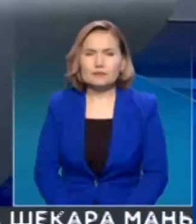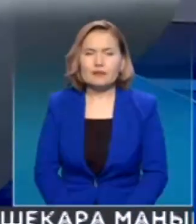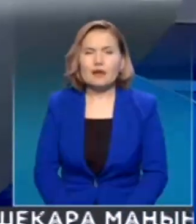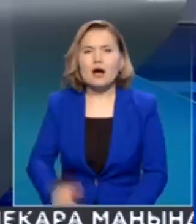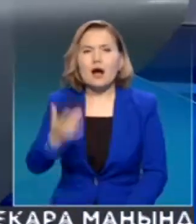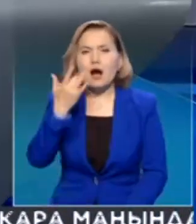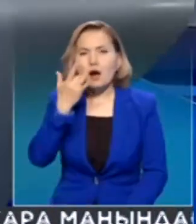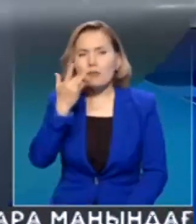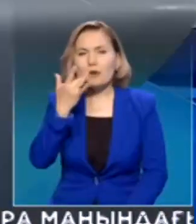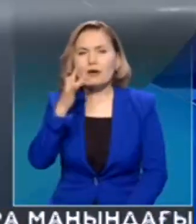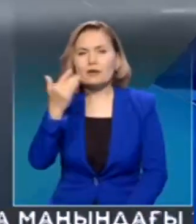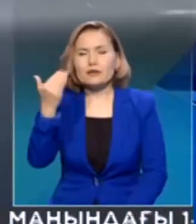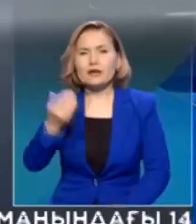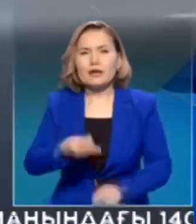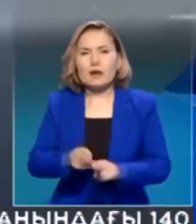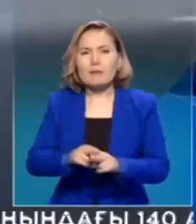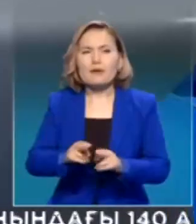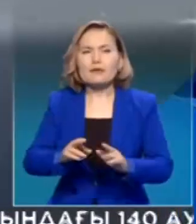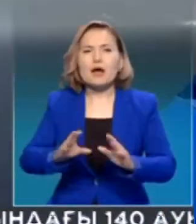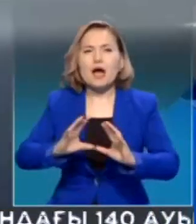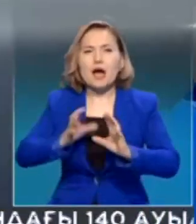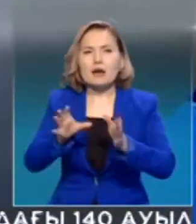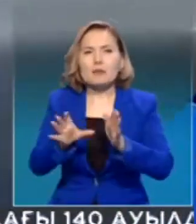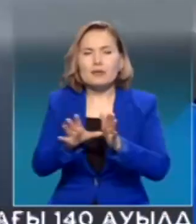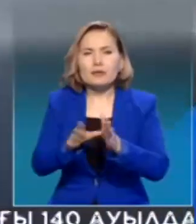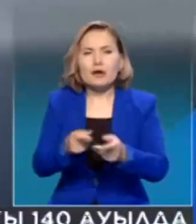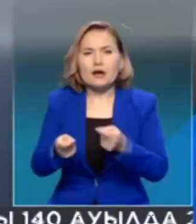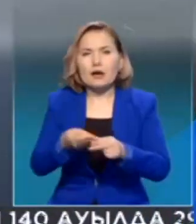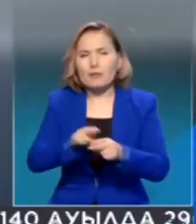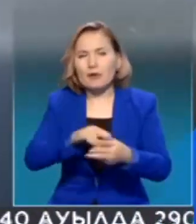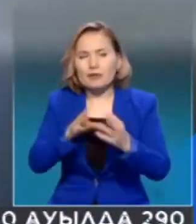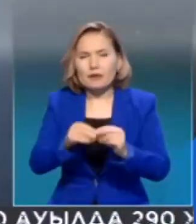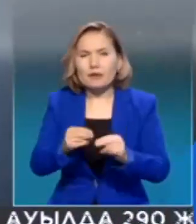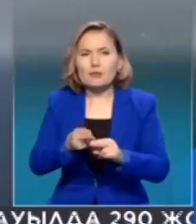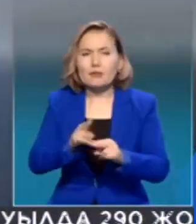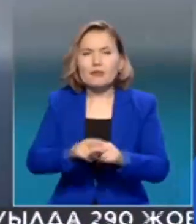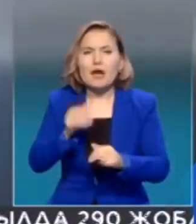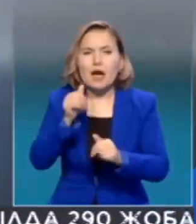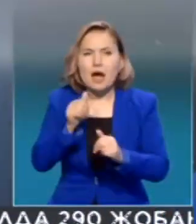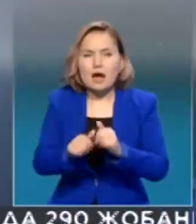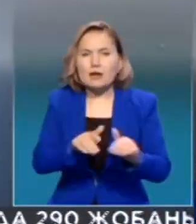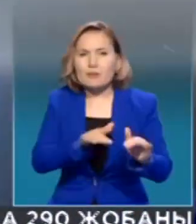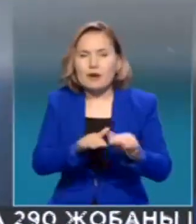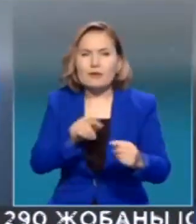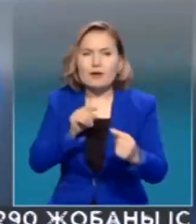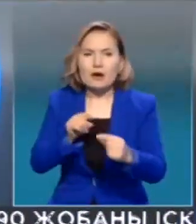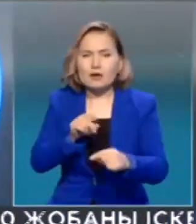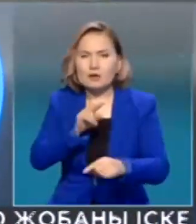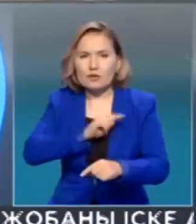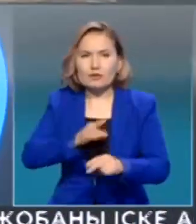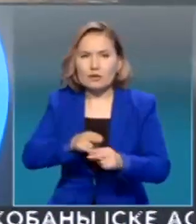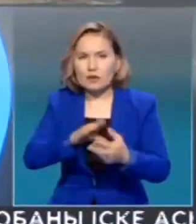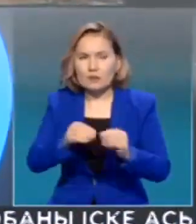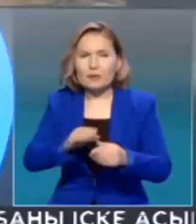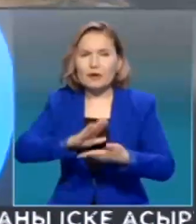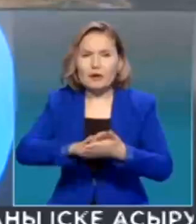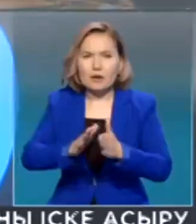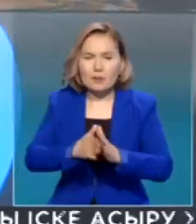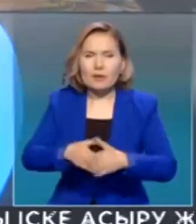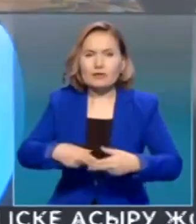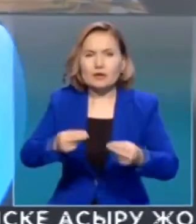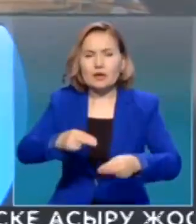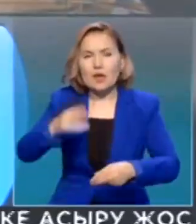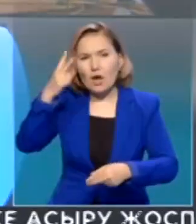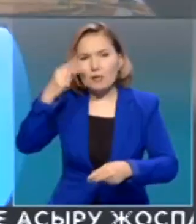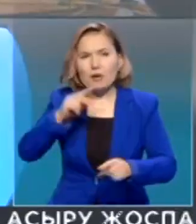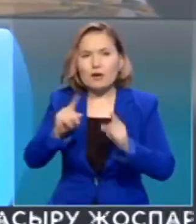АқШ пен Еуроодақ әлемдік энергетика нарығын тұрақтандыруға бағытталған кез келген әрекетке қарсы тұрмақ. Мұндай келісім Брюссельде